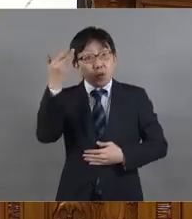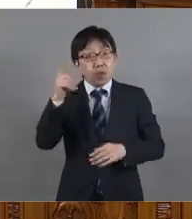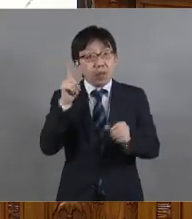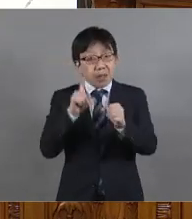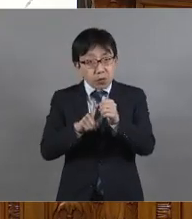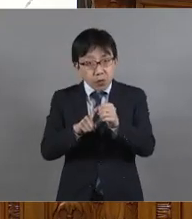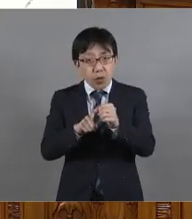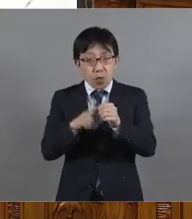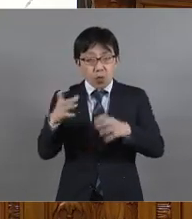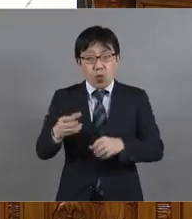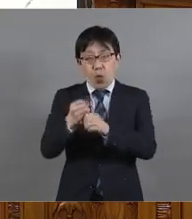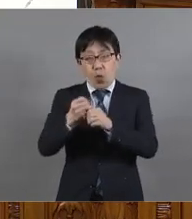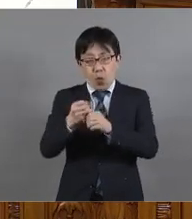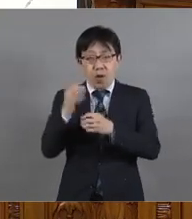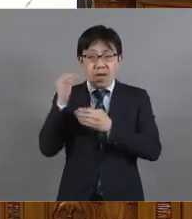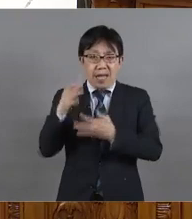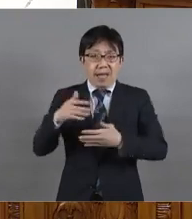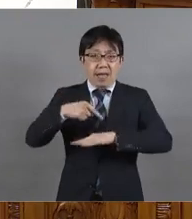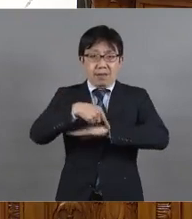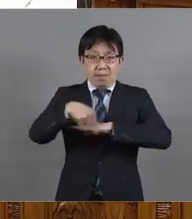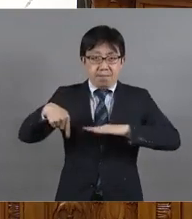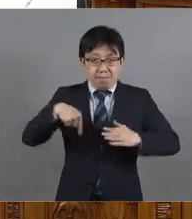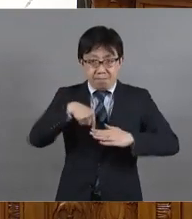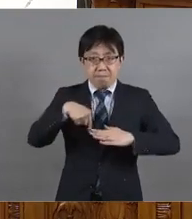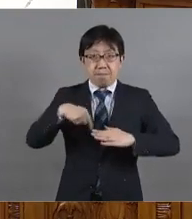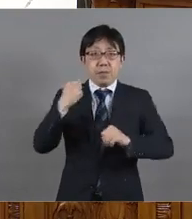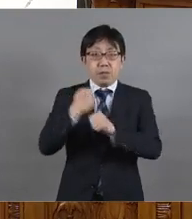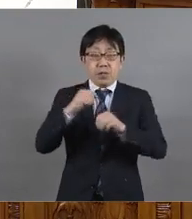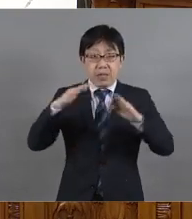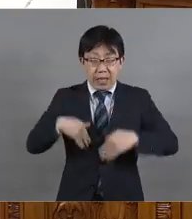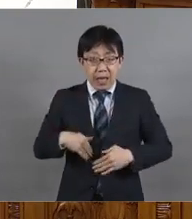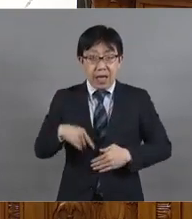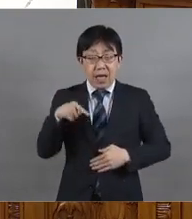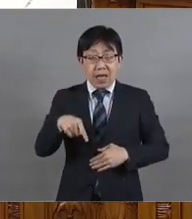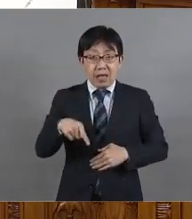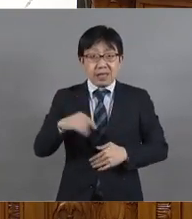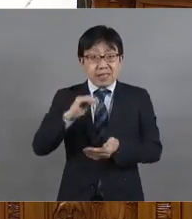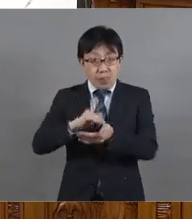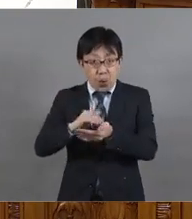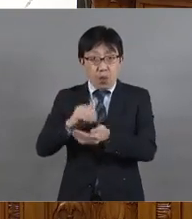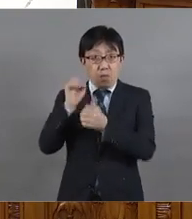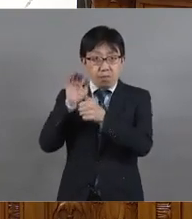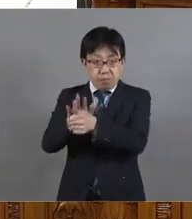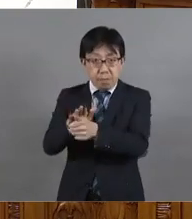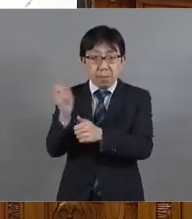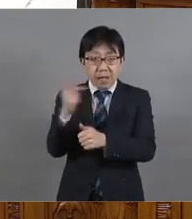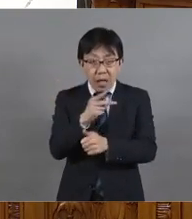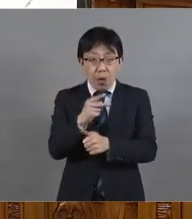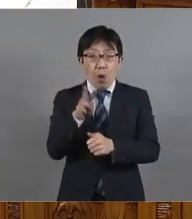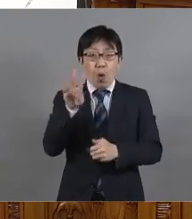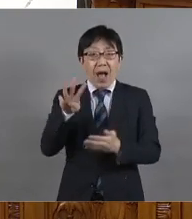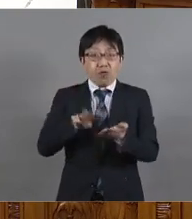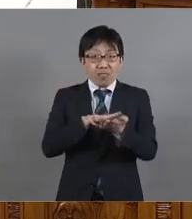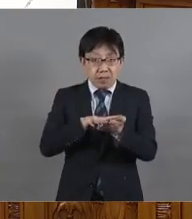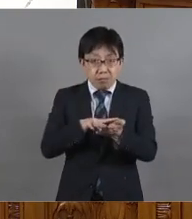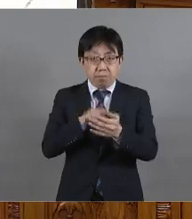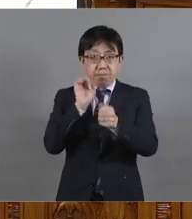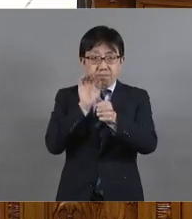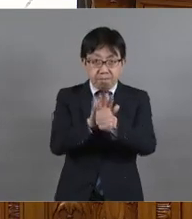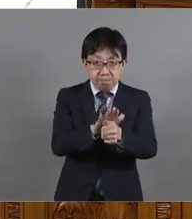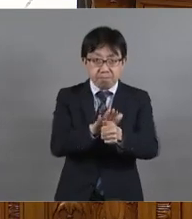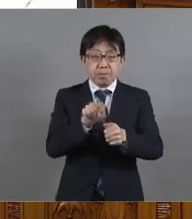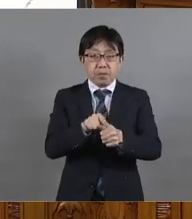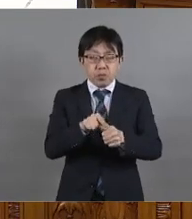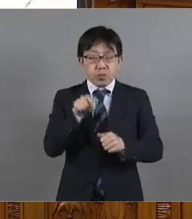対策を閣議決定しました医療提供体制の更なる強化やワクチン接種態勢の整備など新型コーナー